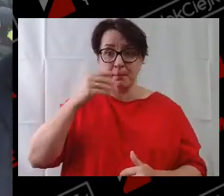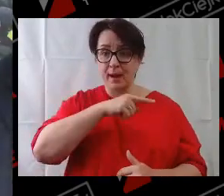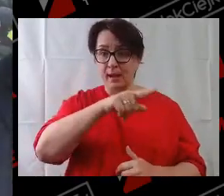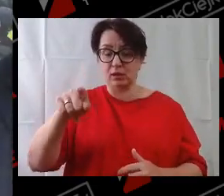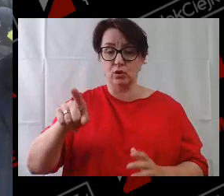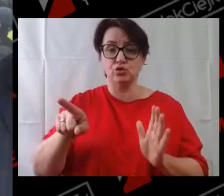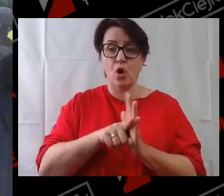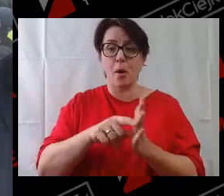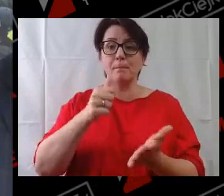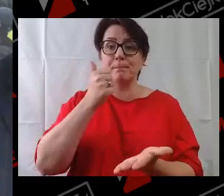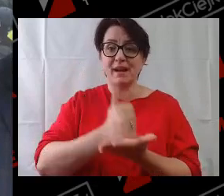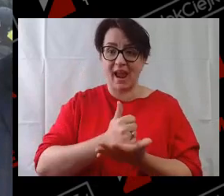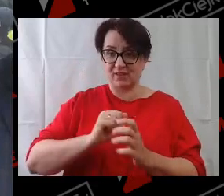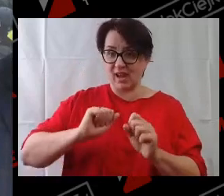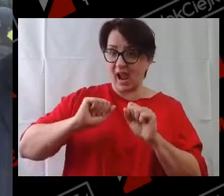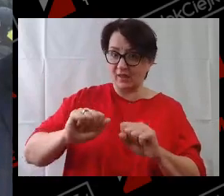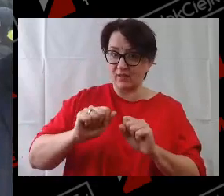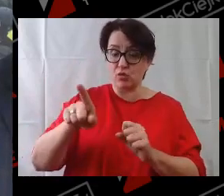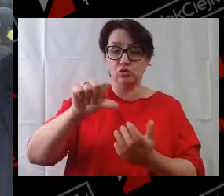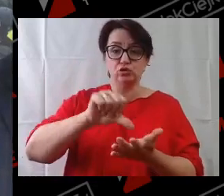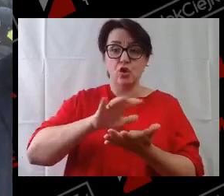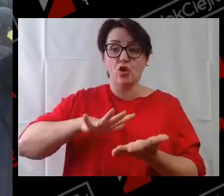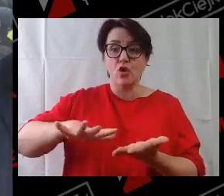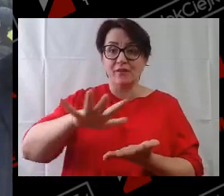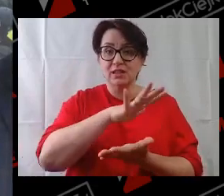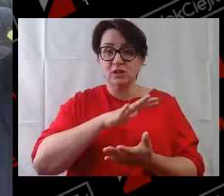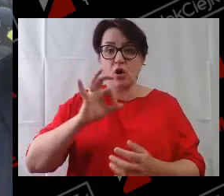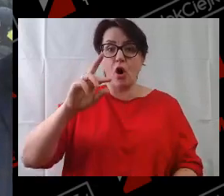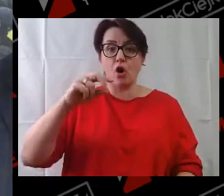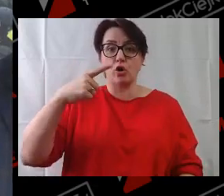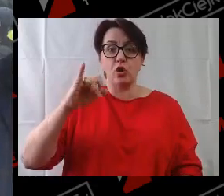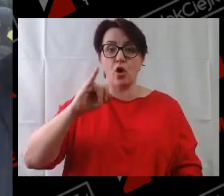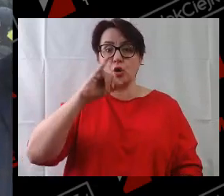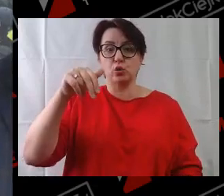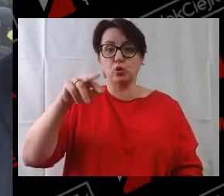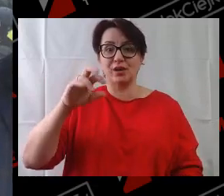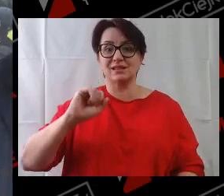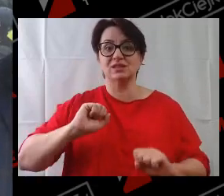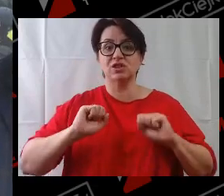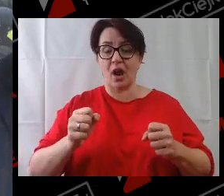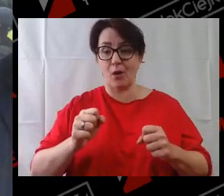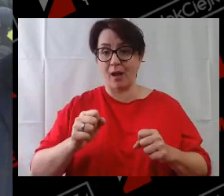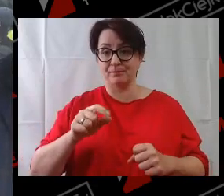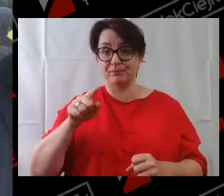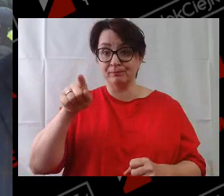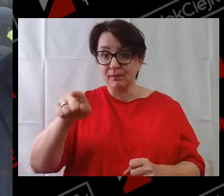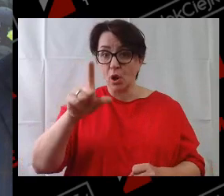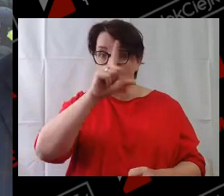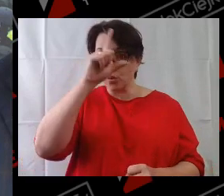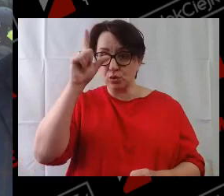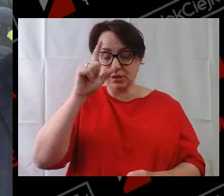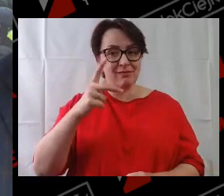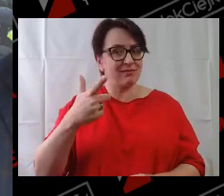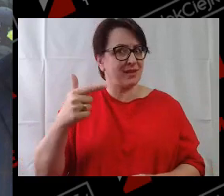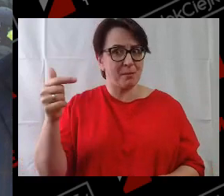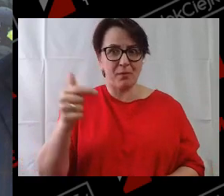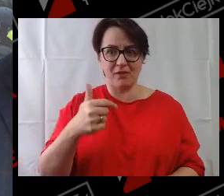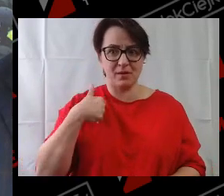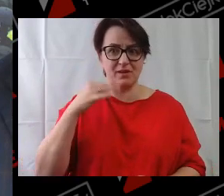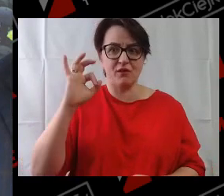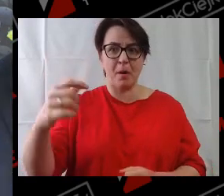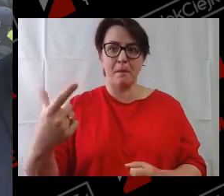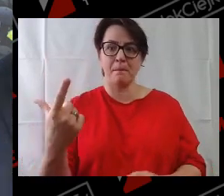dobra wyników środowiska w którym działa ci ludzie nie są właśnie takie szkolenie powiedzieć też